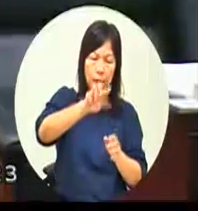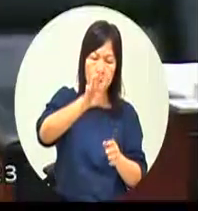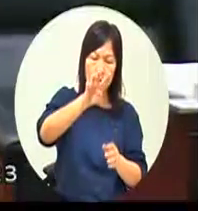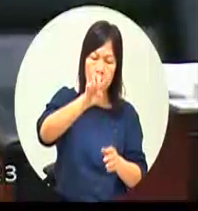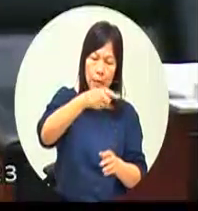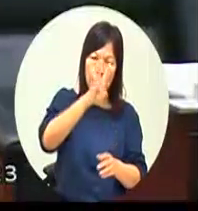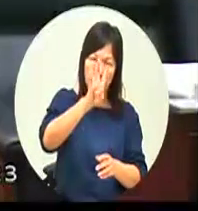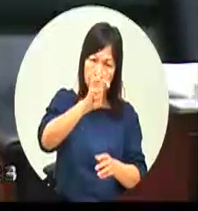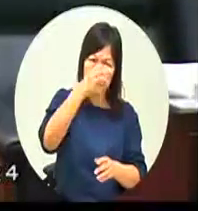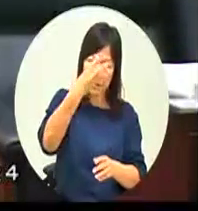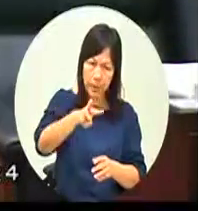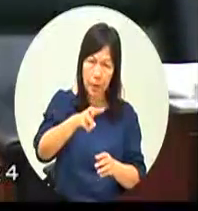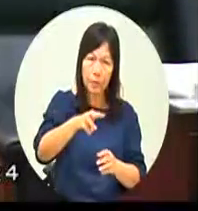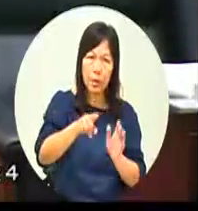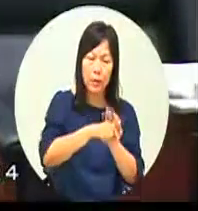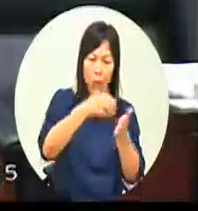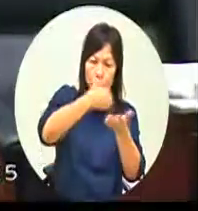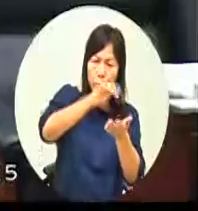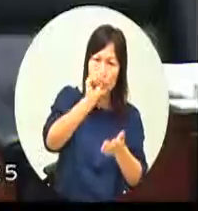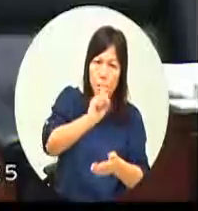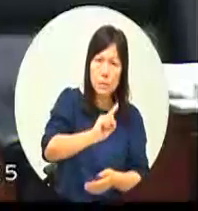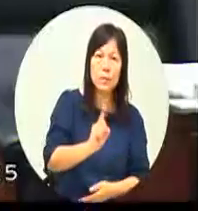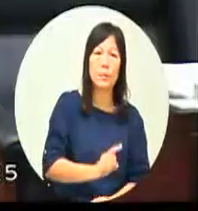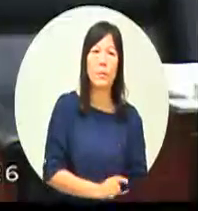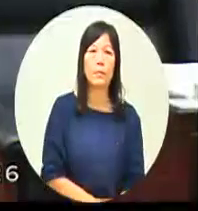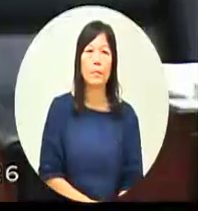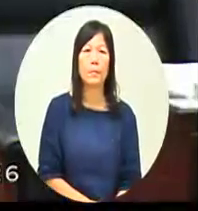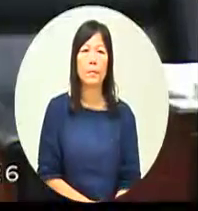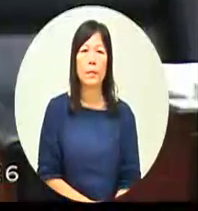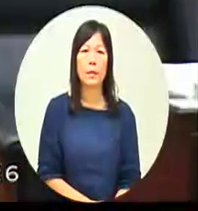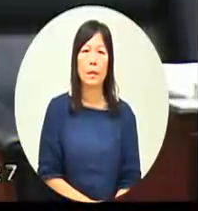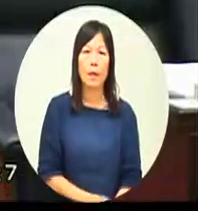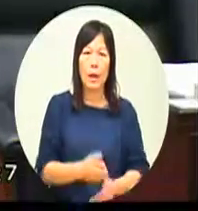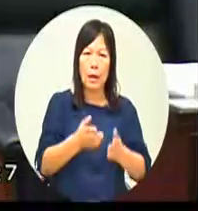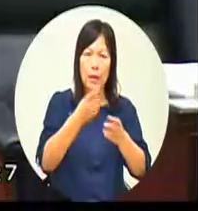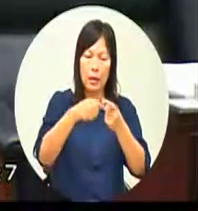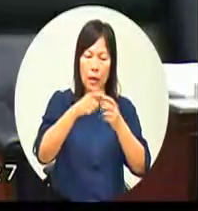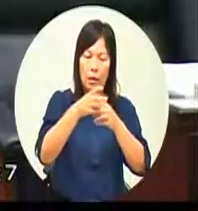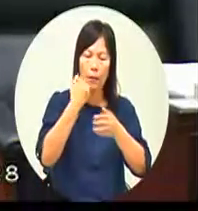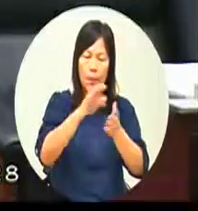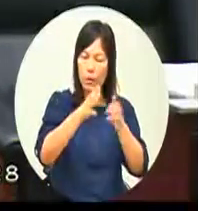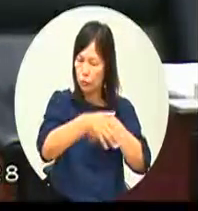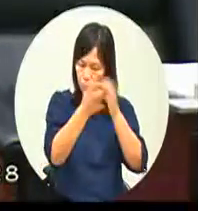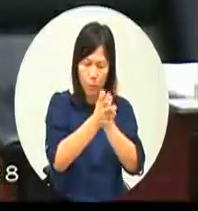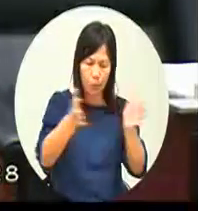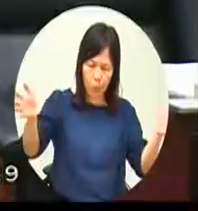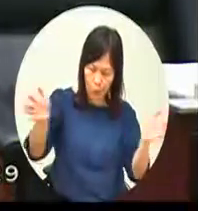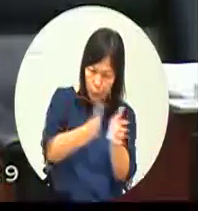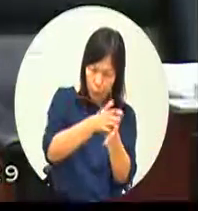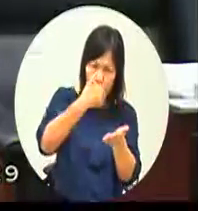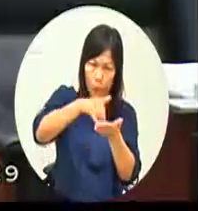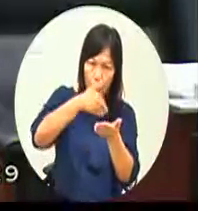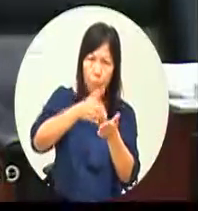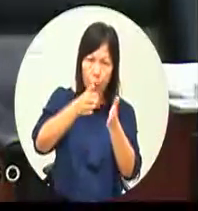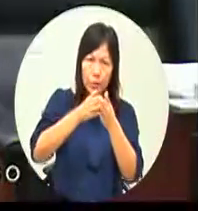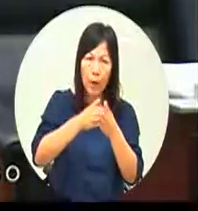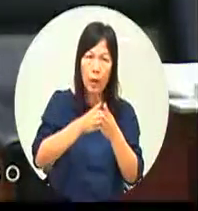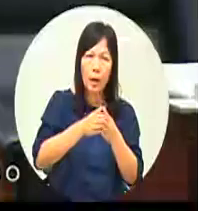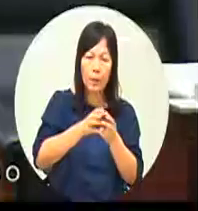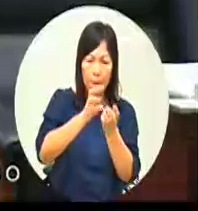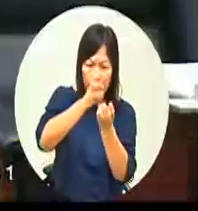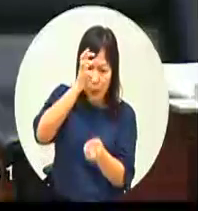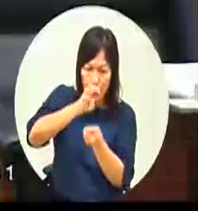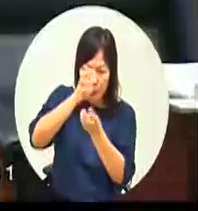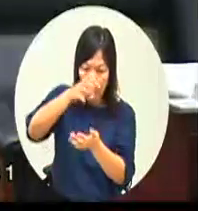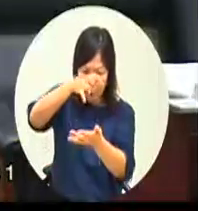2413元的部分，它是怎么计算出来的？应该要把所有的成本计算，好的整个细目的部